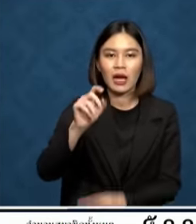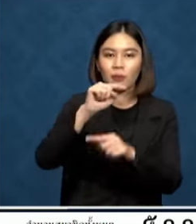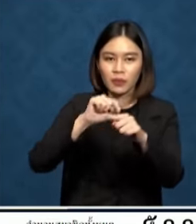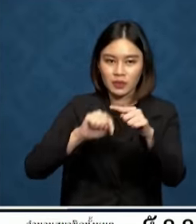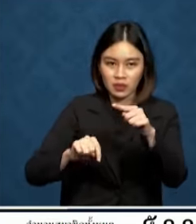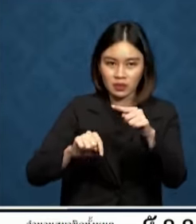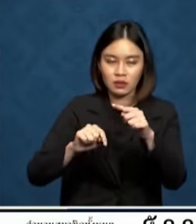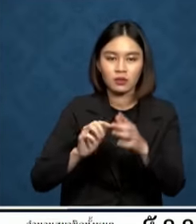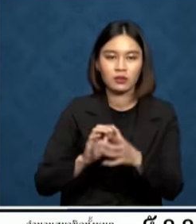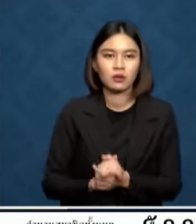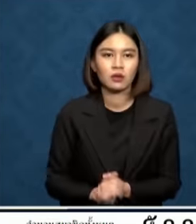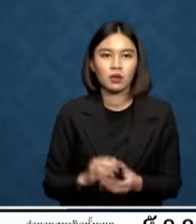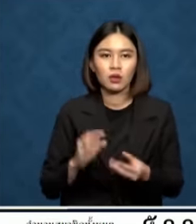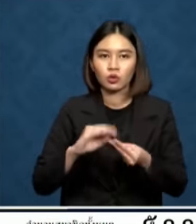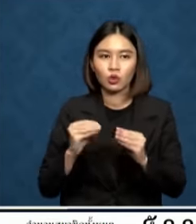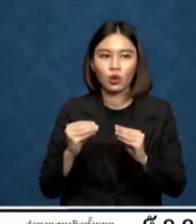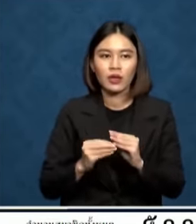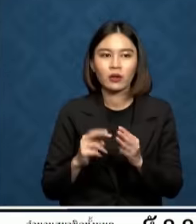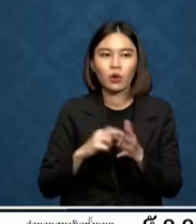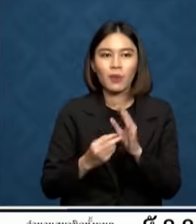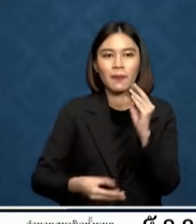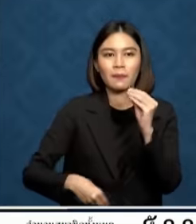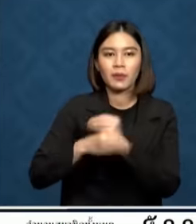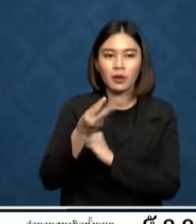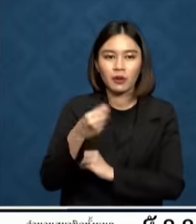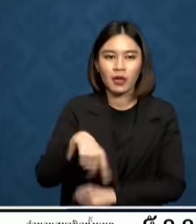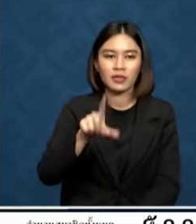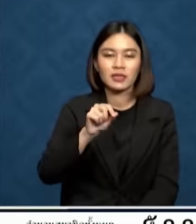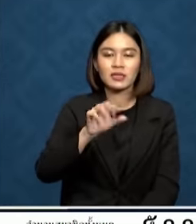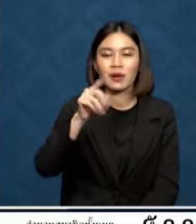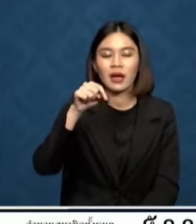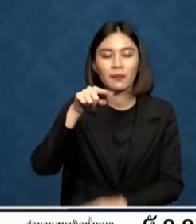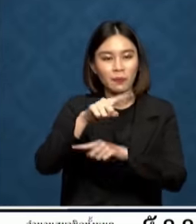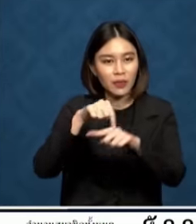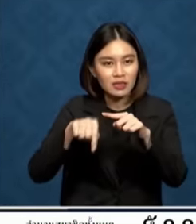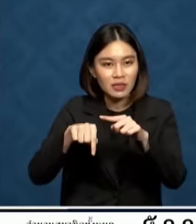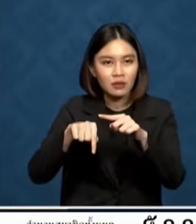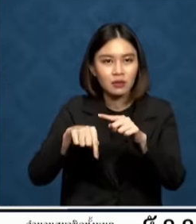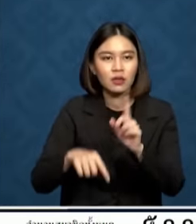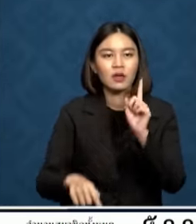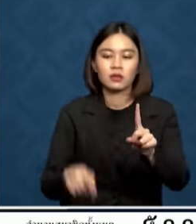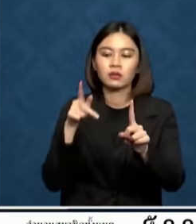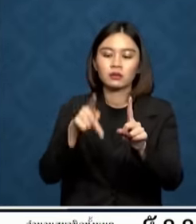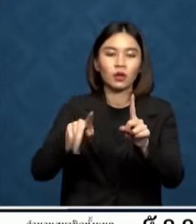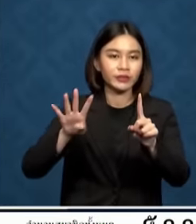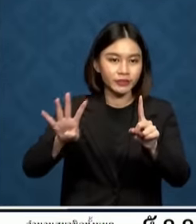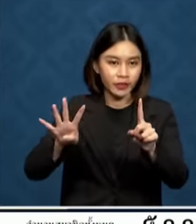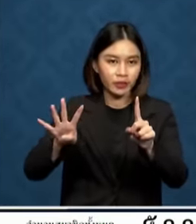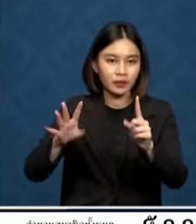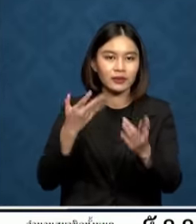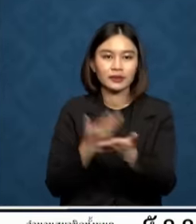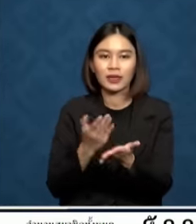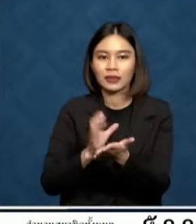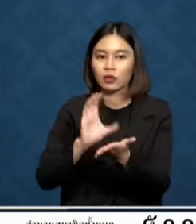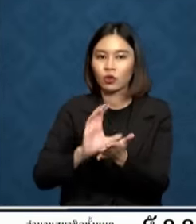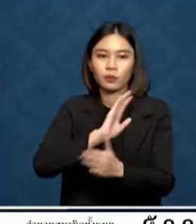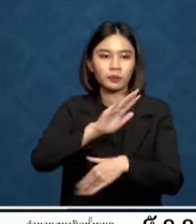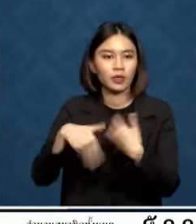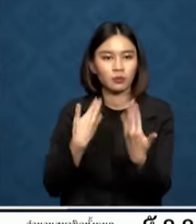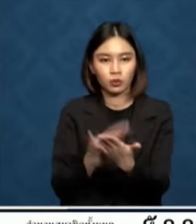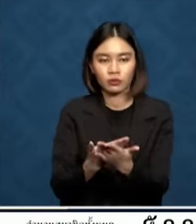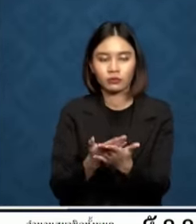perตัวเลขกลมๆคือเพิ่มขึ้น25%คือ 1ใน 4ของวงเงินงบประมาณทั้ง